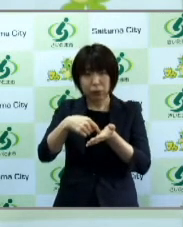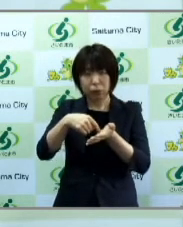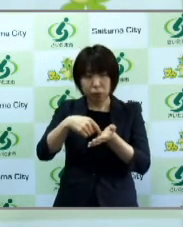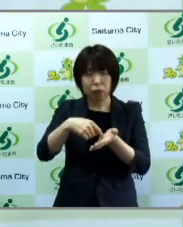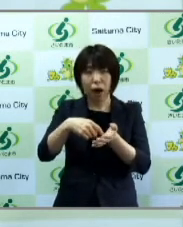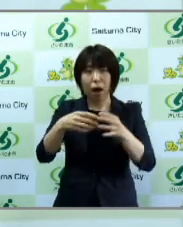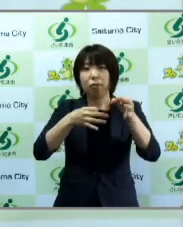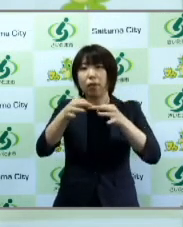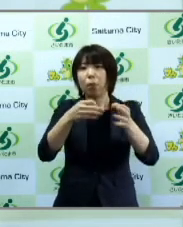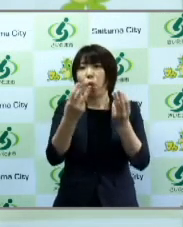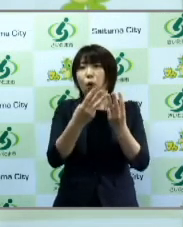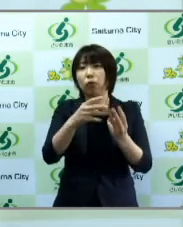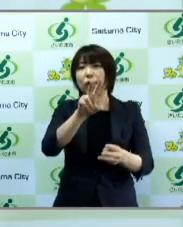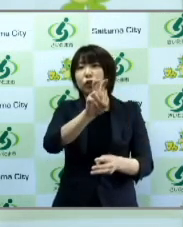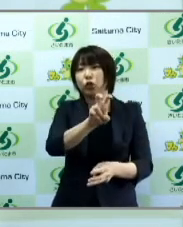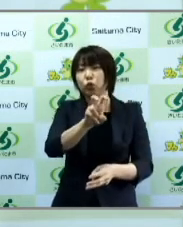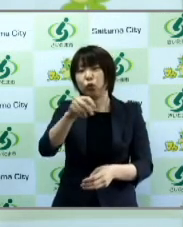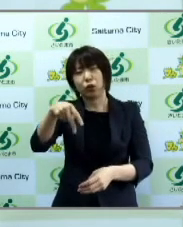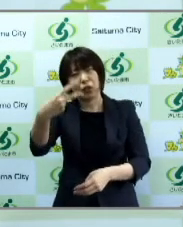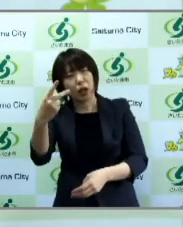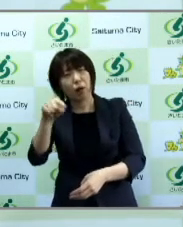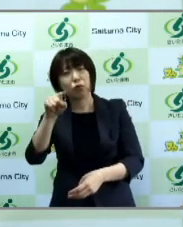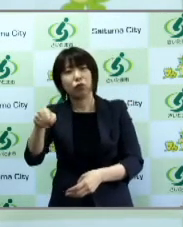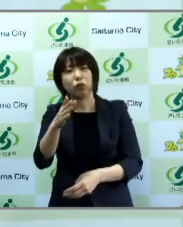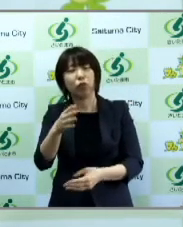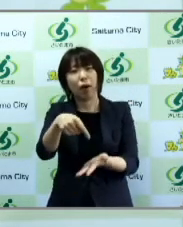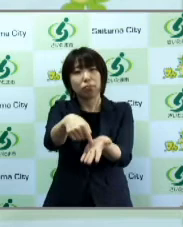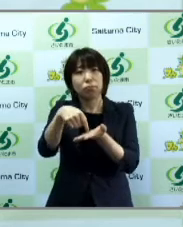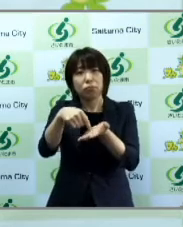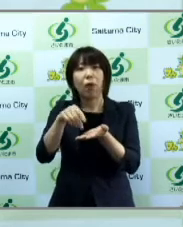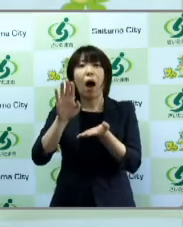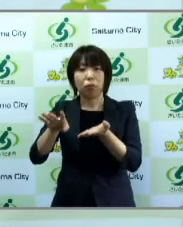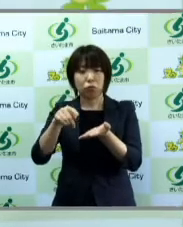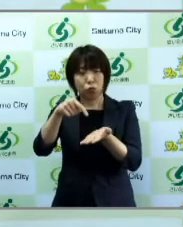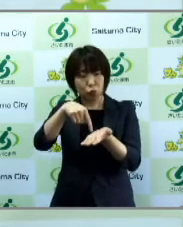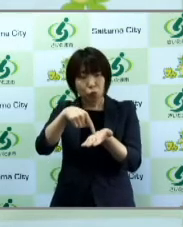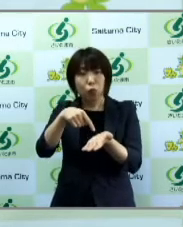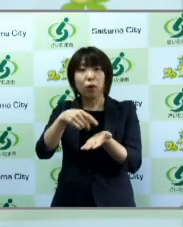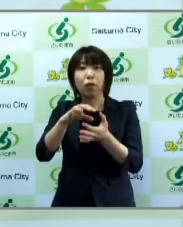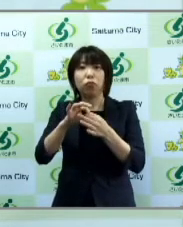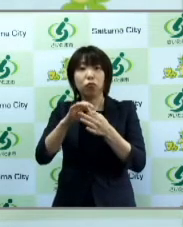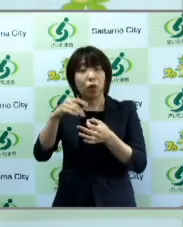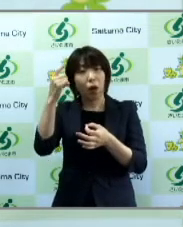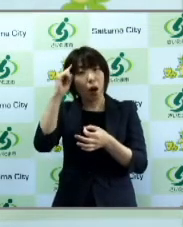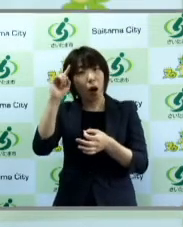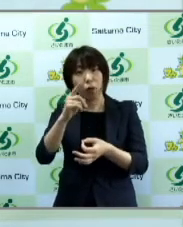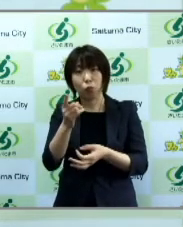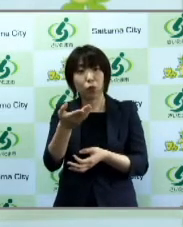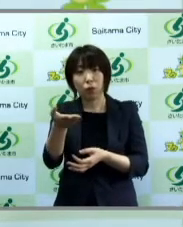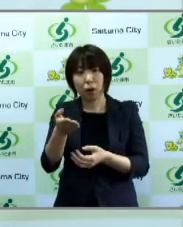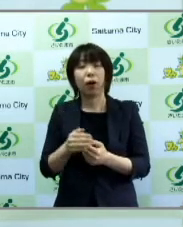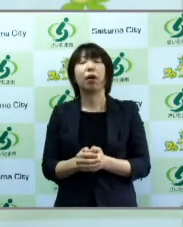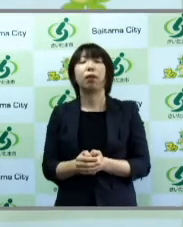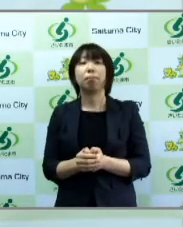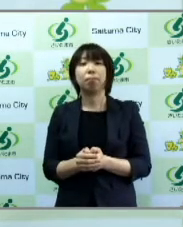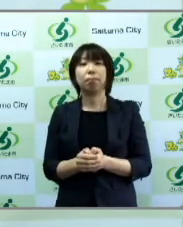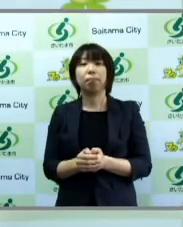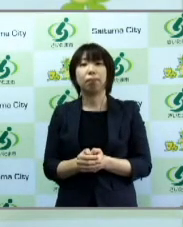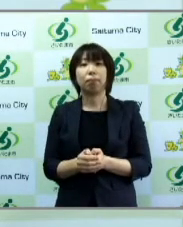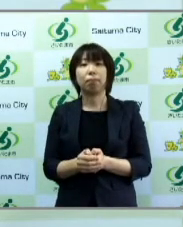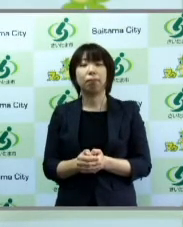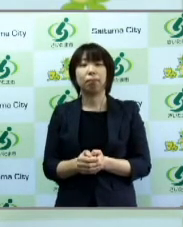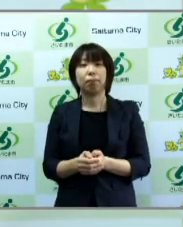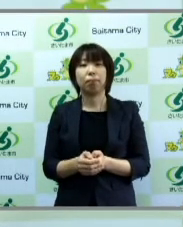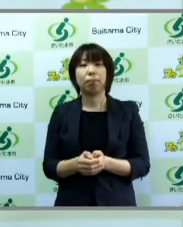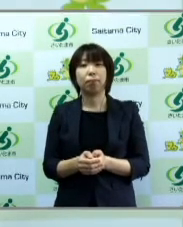来ているというこの数字について、どう受け止めているかということとあと前に市